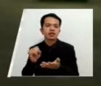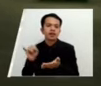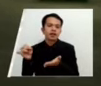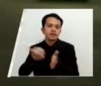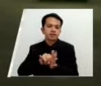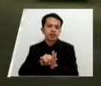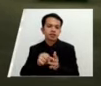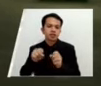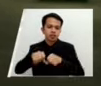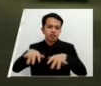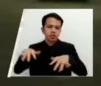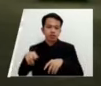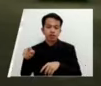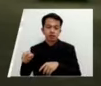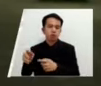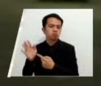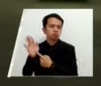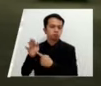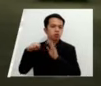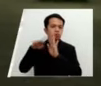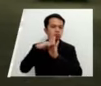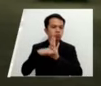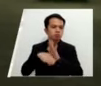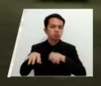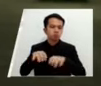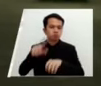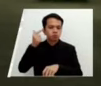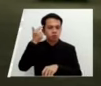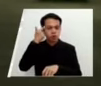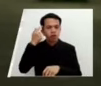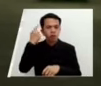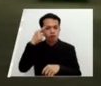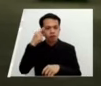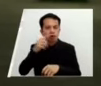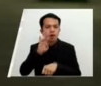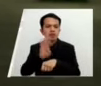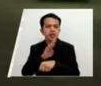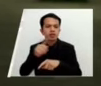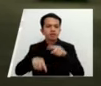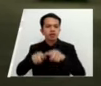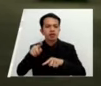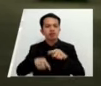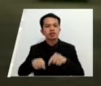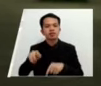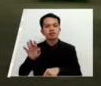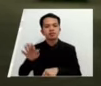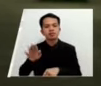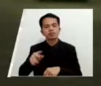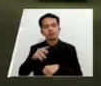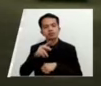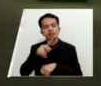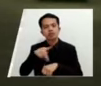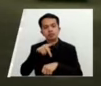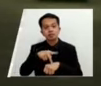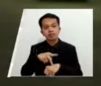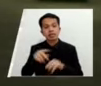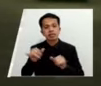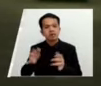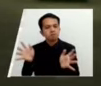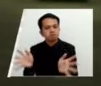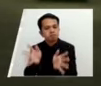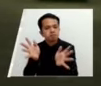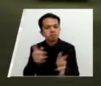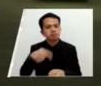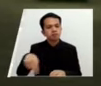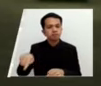kanyang talumpati ang mga ginagawa ng pamahalaan para gawin daw business-friendly ang bansa. At partikular niyang hinibok ang mga mamumuhunan na